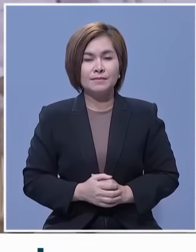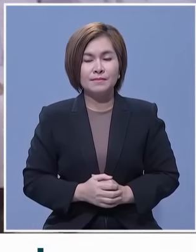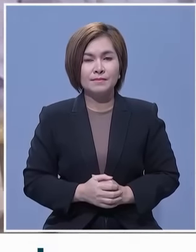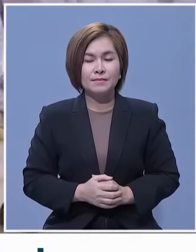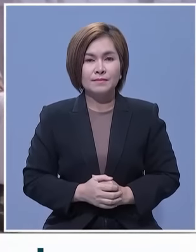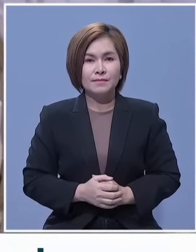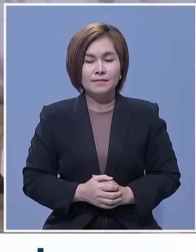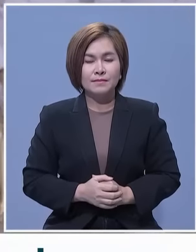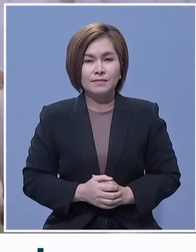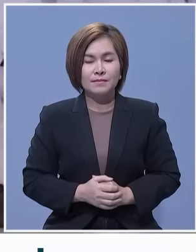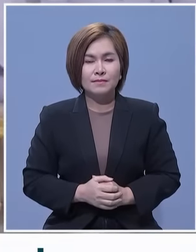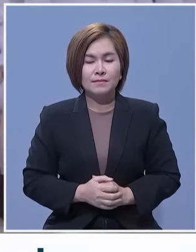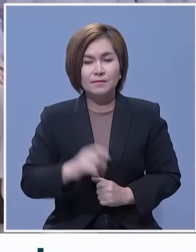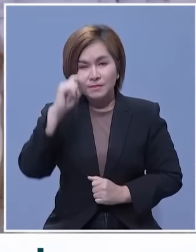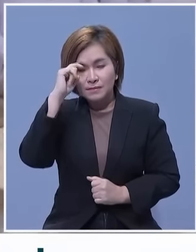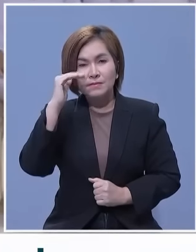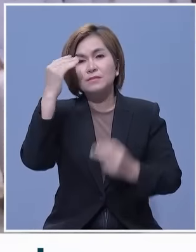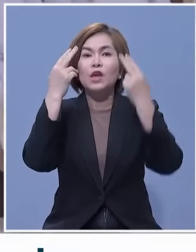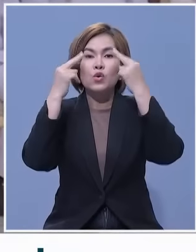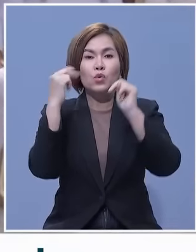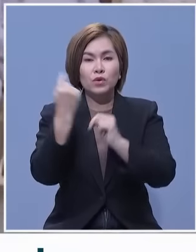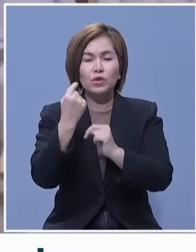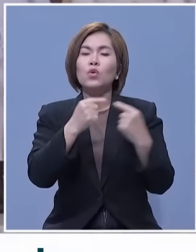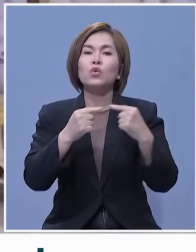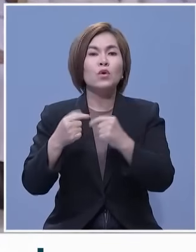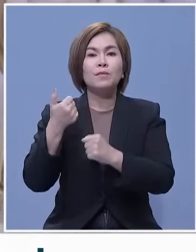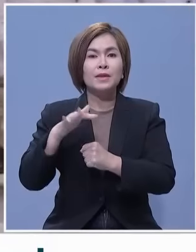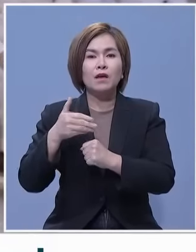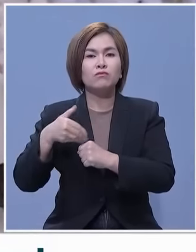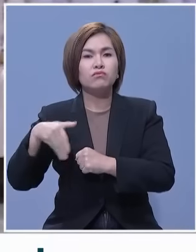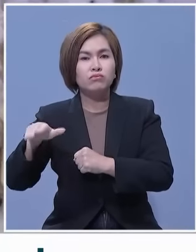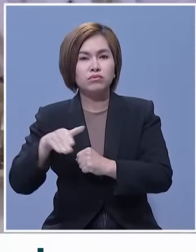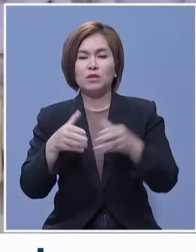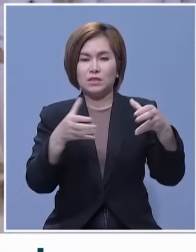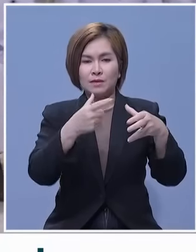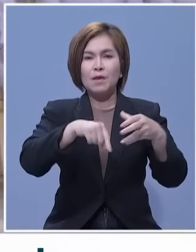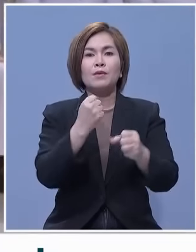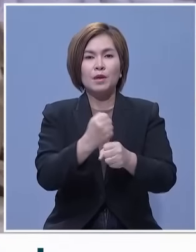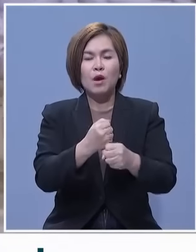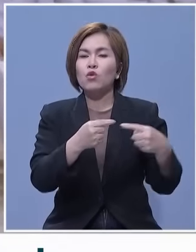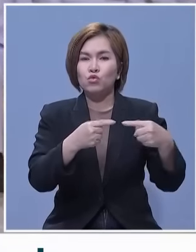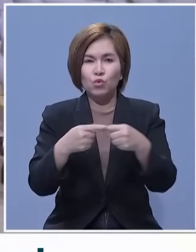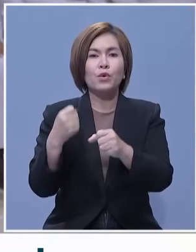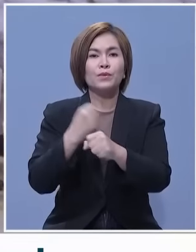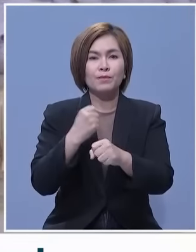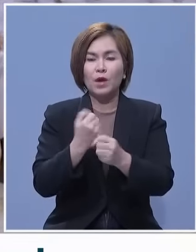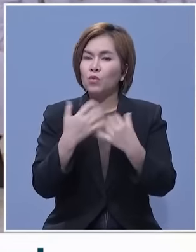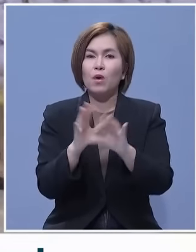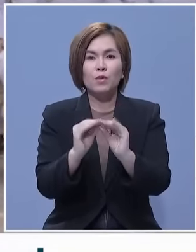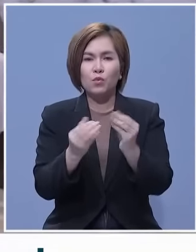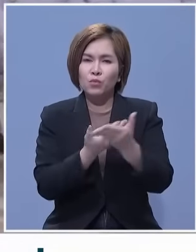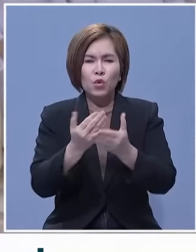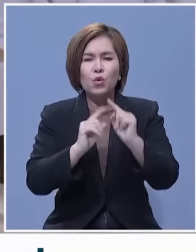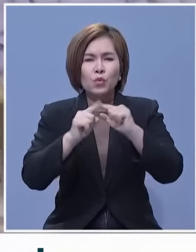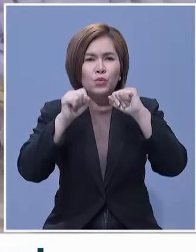เฉพาะตัวอดีตนายกเศรษฐาไม่อาจรักษาการได้นะคะคือเป็นการพ้นแล้วพ้นเลยส่วนครมที่เหลืออยู่ต้องรีบมาประชุมตกลง